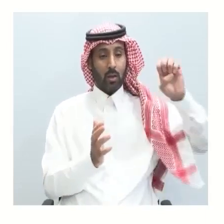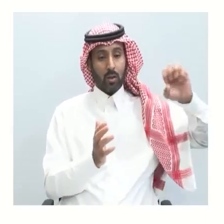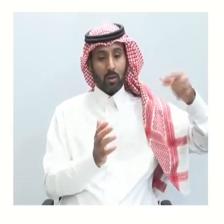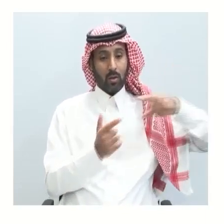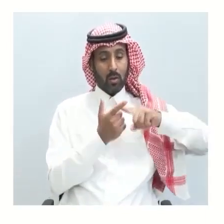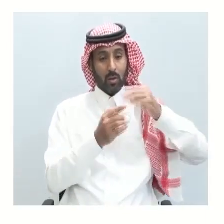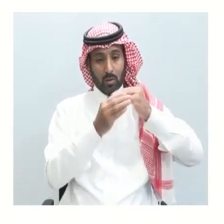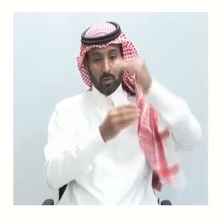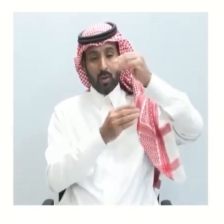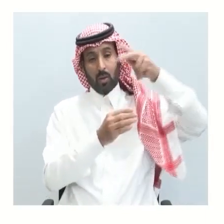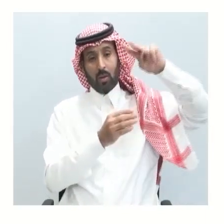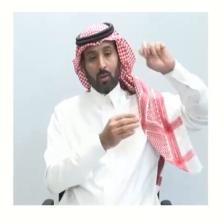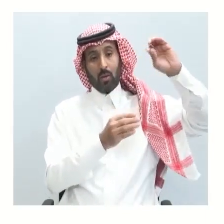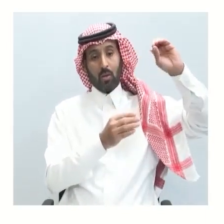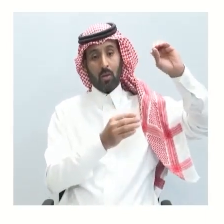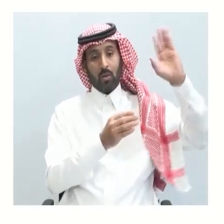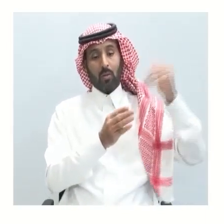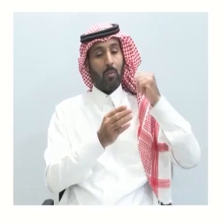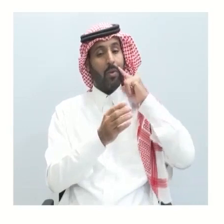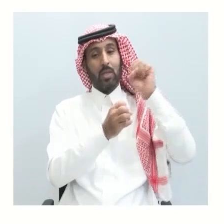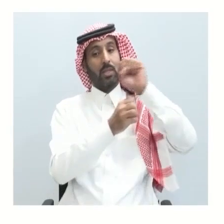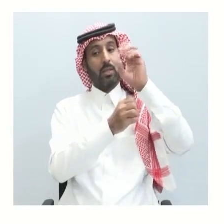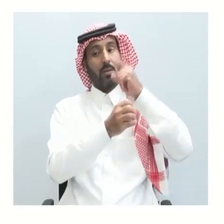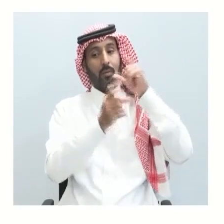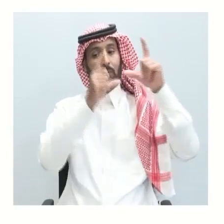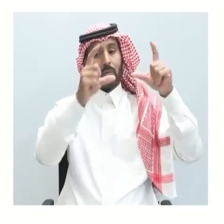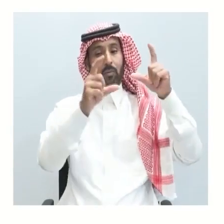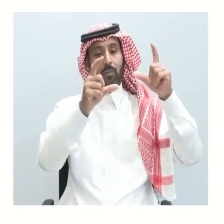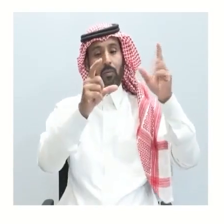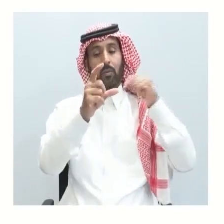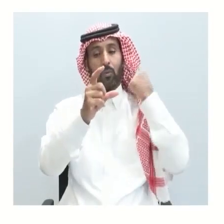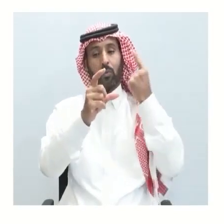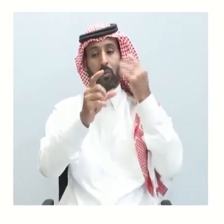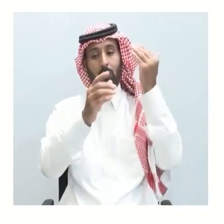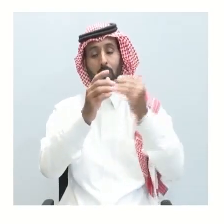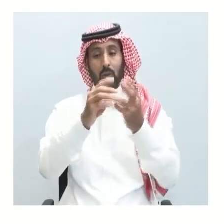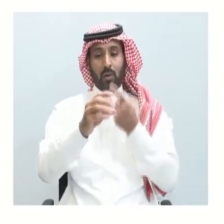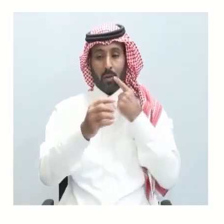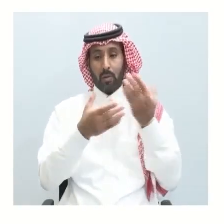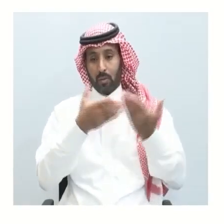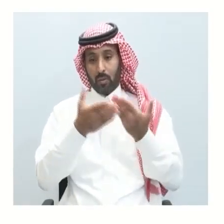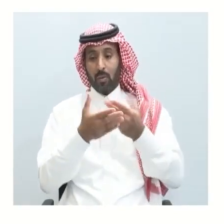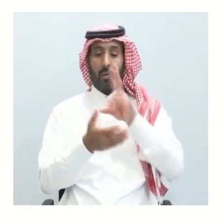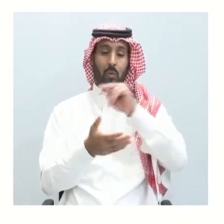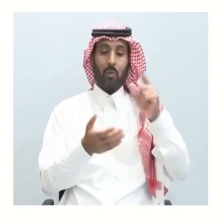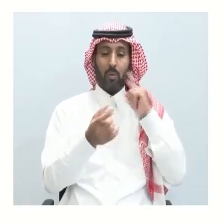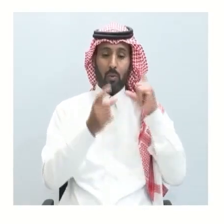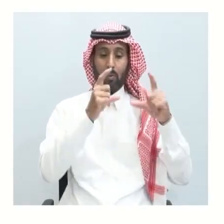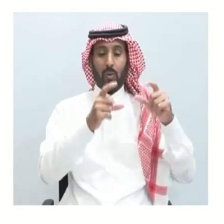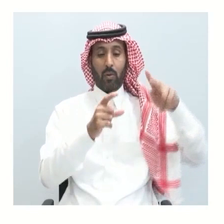تساوي تركيز، طبعا لا يوجد هنا لدي ضرب لأن في النواتج مادة واحدة، في المتفاعلات مادة واحدة، سنكتفي